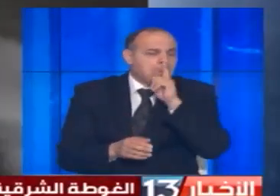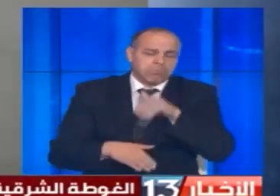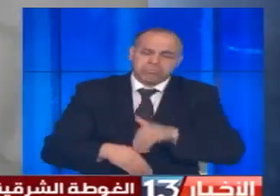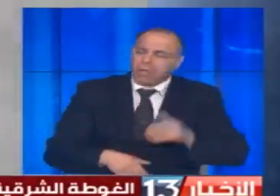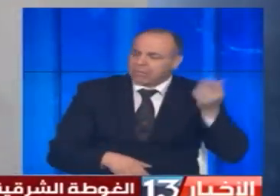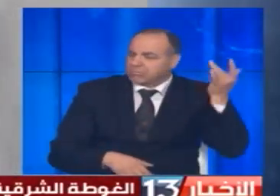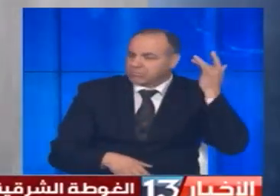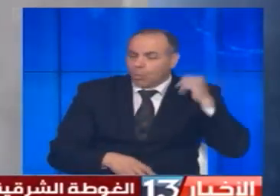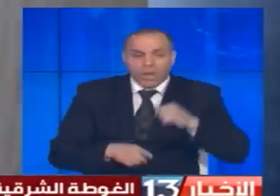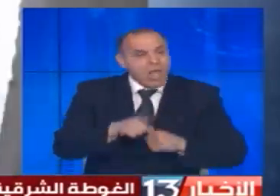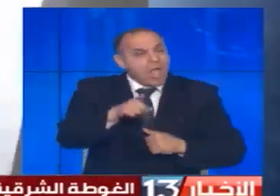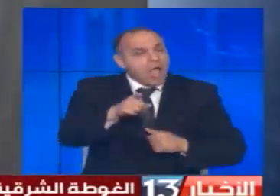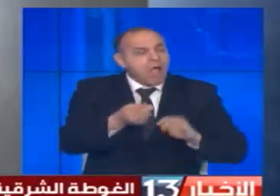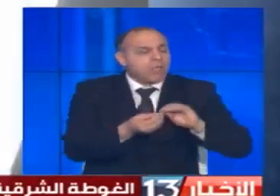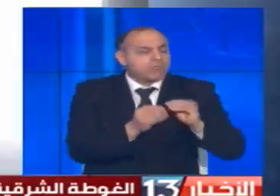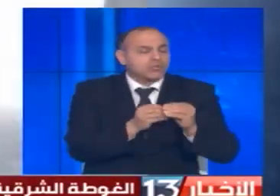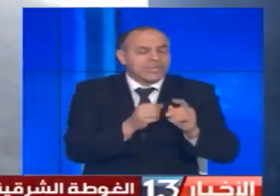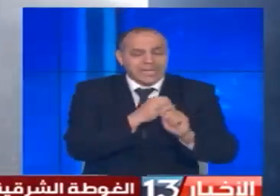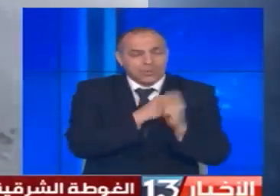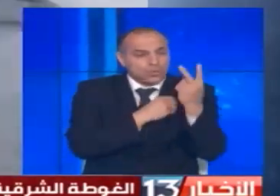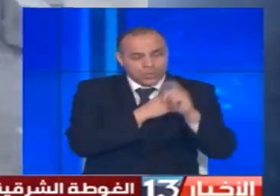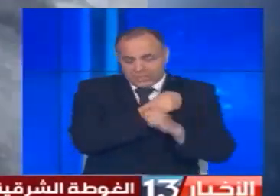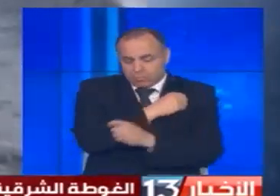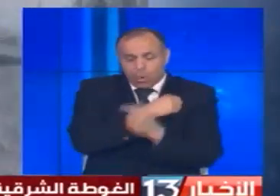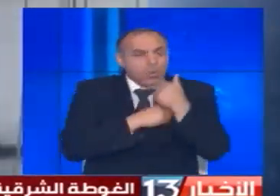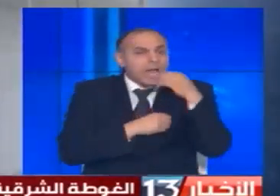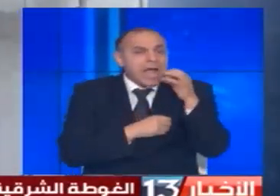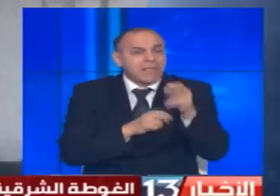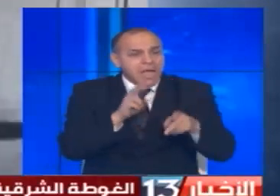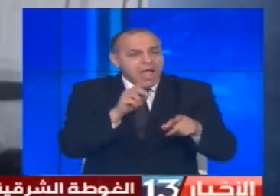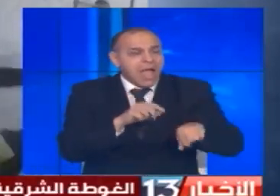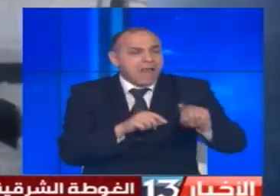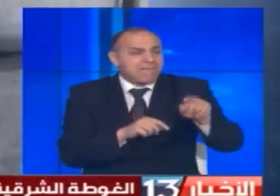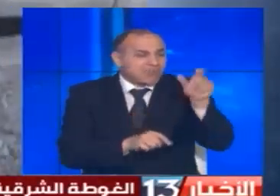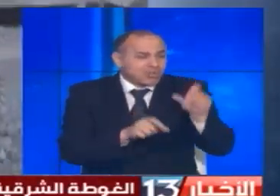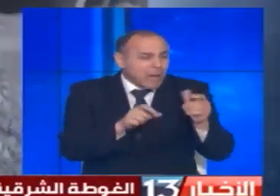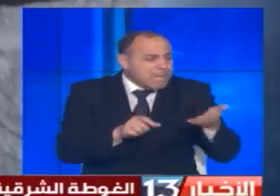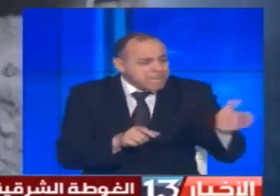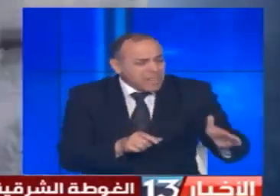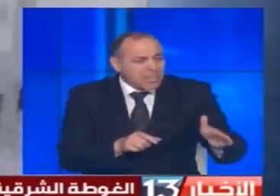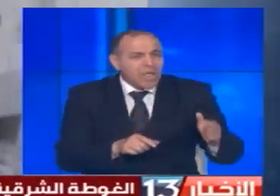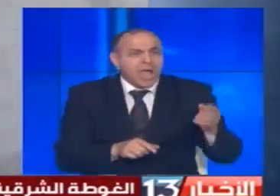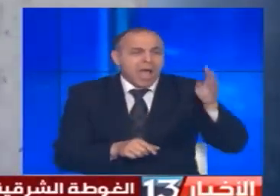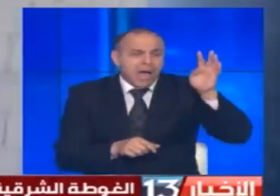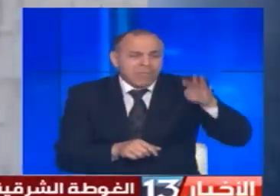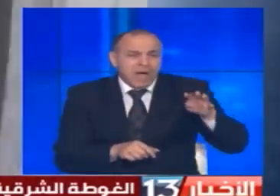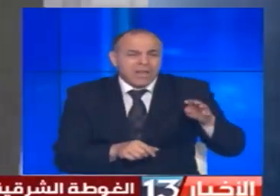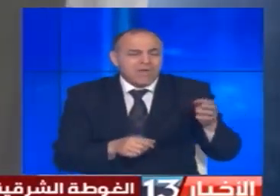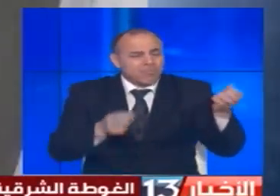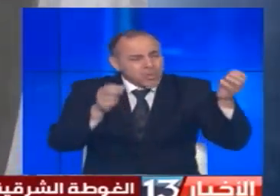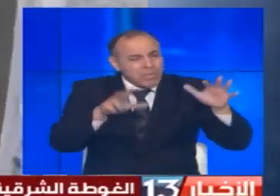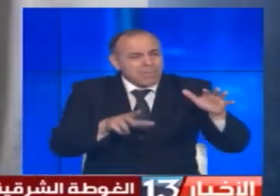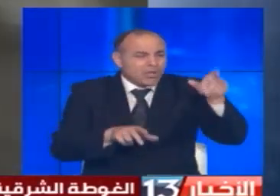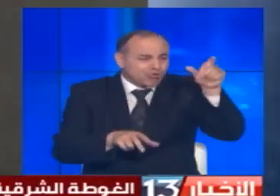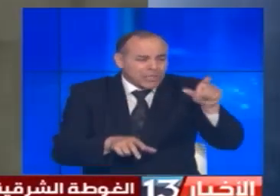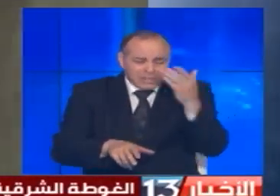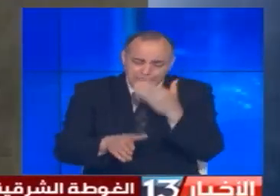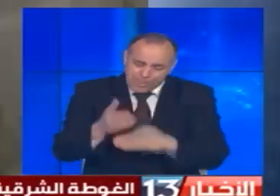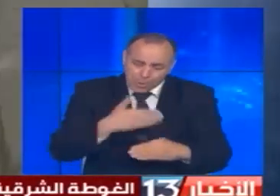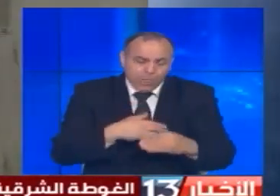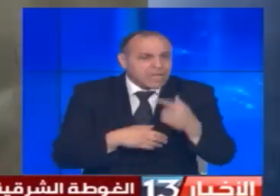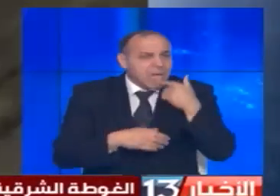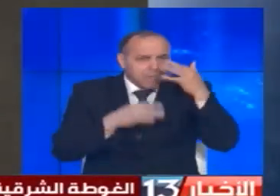للهدنة خلف وخلال أسبوعين ما يزيد عن 1000 قتيل وأكثر من 4800 جريح